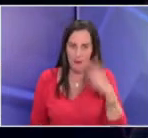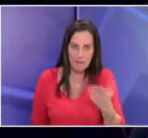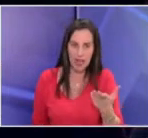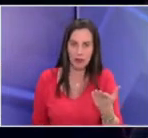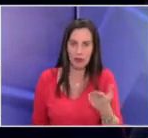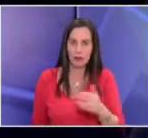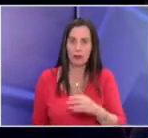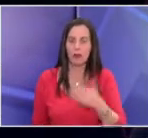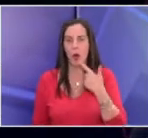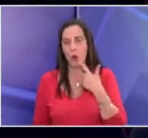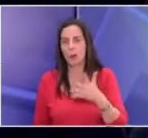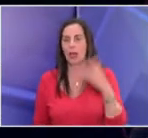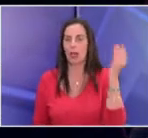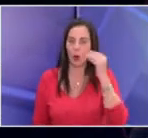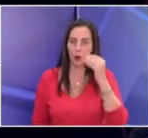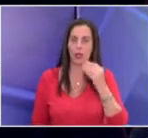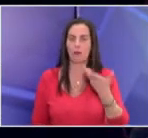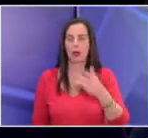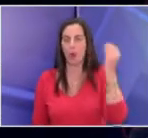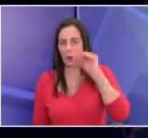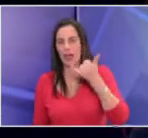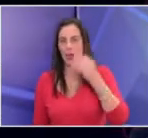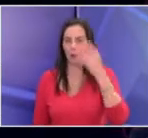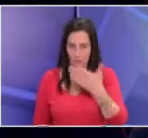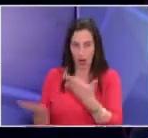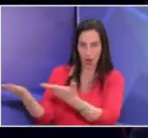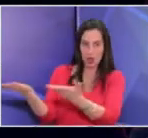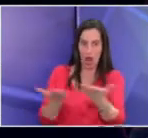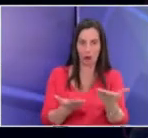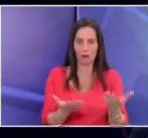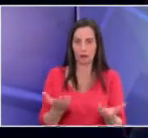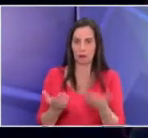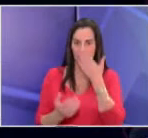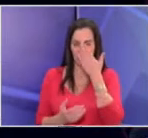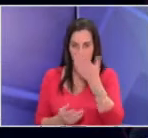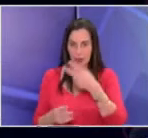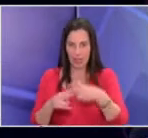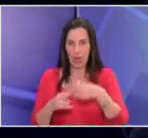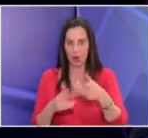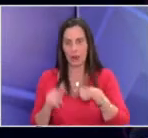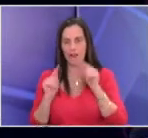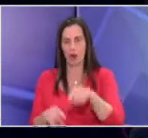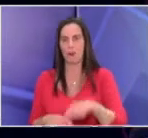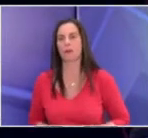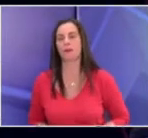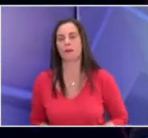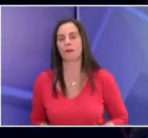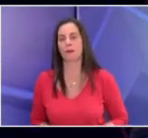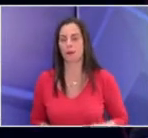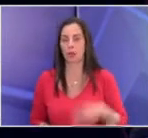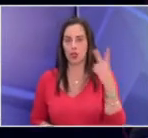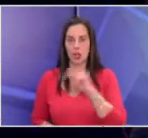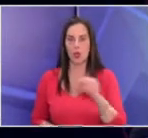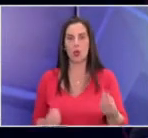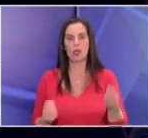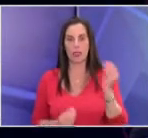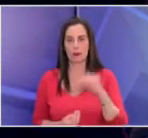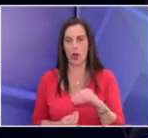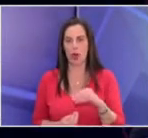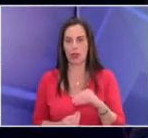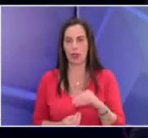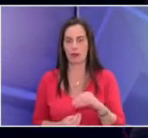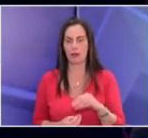אתם מדברים? אני רוצה רגע לדבר, אמרת נושא. ילדי תימן, מזרח והבלקן. הייתה פה חברת הכנסת